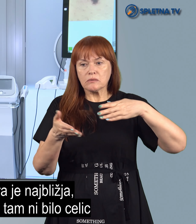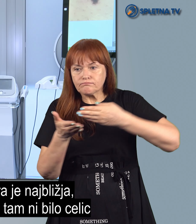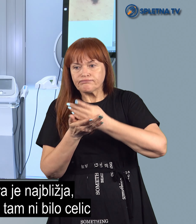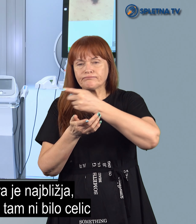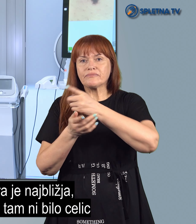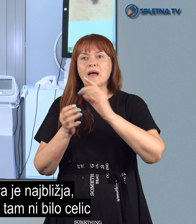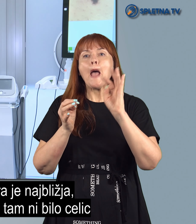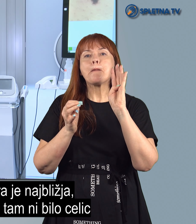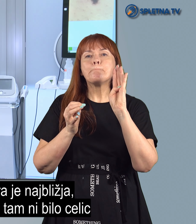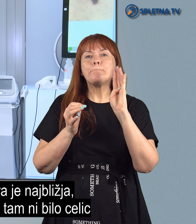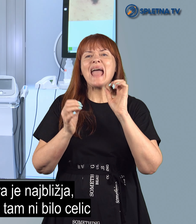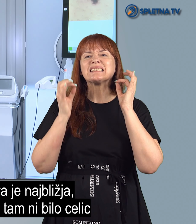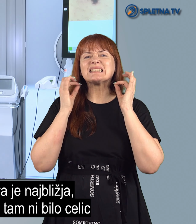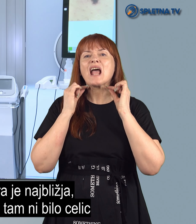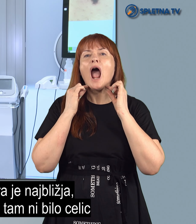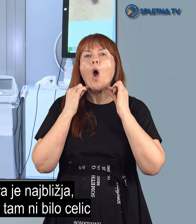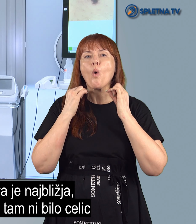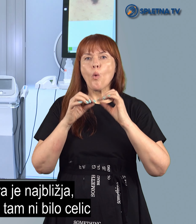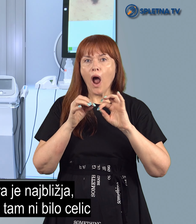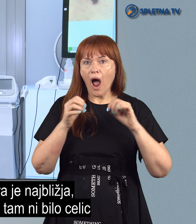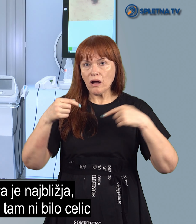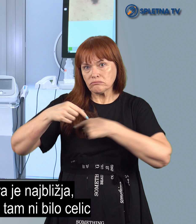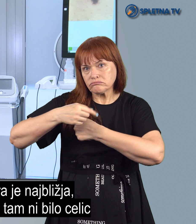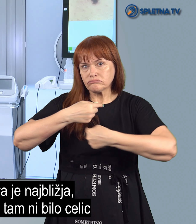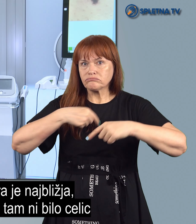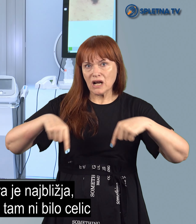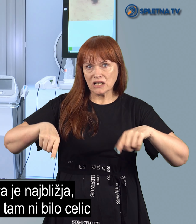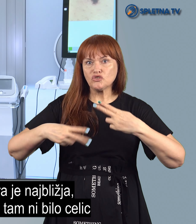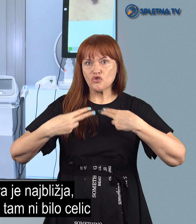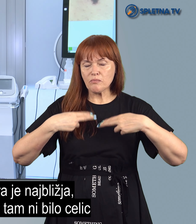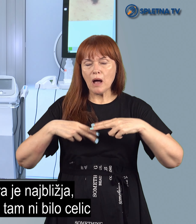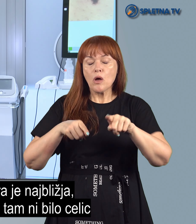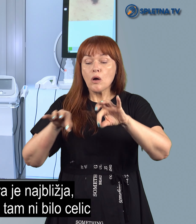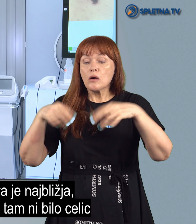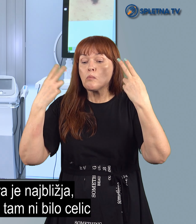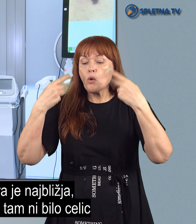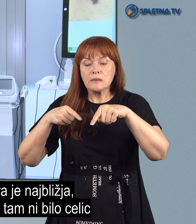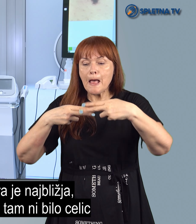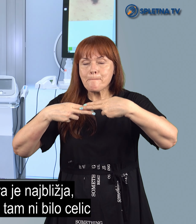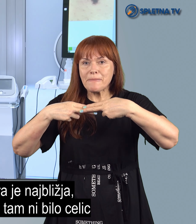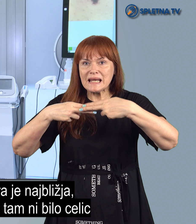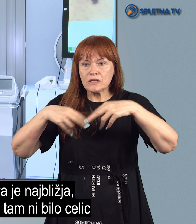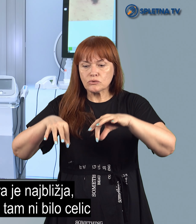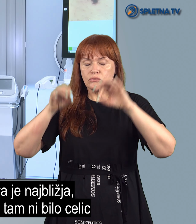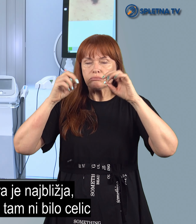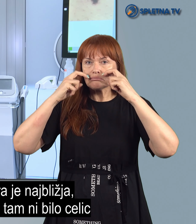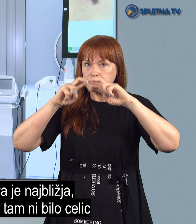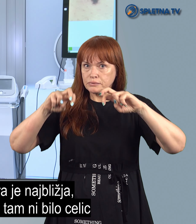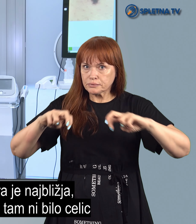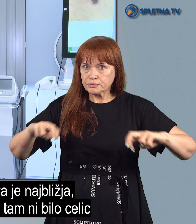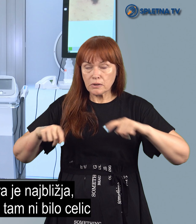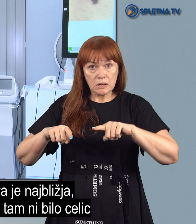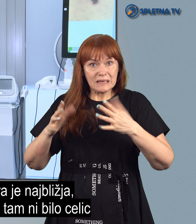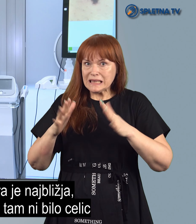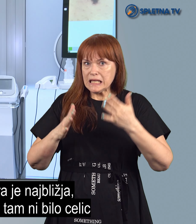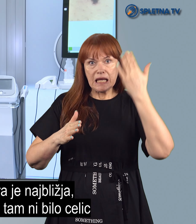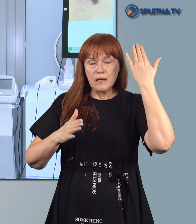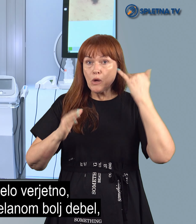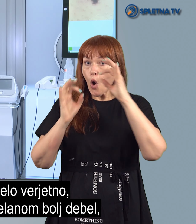bezgavko, in tisto poiščemo, kjer je najbližja, jo pogledamo, in če tam ni